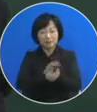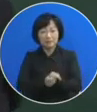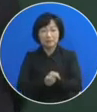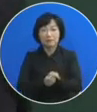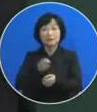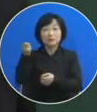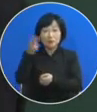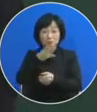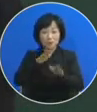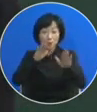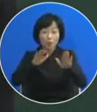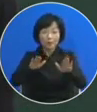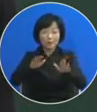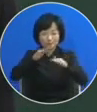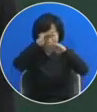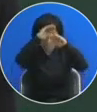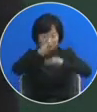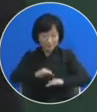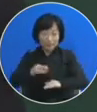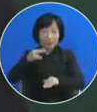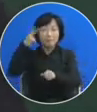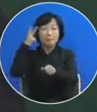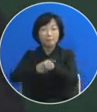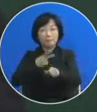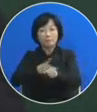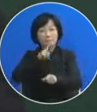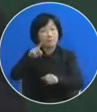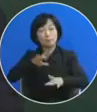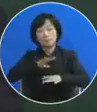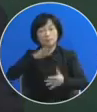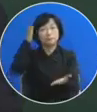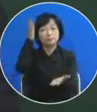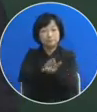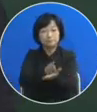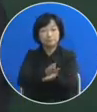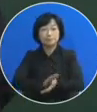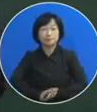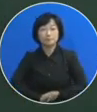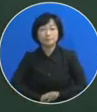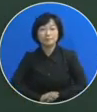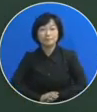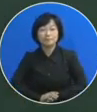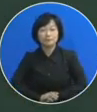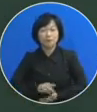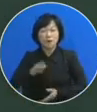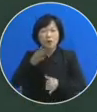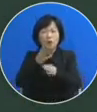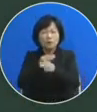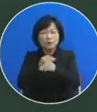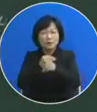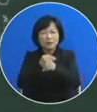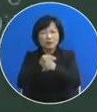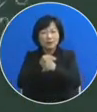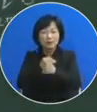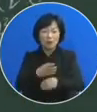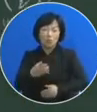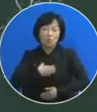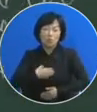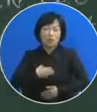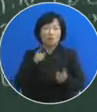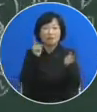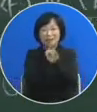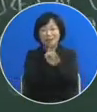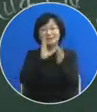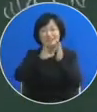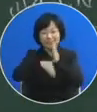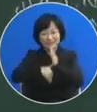본문이죠. 바울아 두려워 말라. And what we read today, Paul, do not fear. 위기 왔을 때도요. When a crisis comes. 오늘